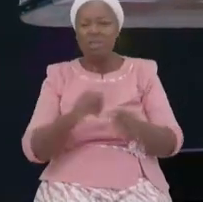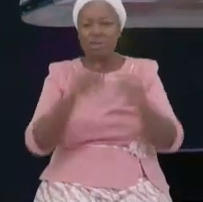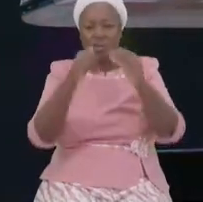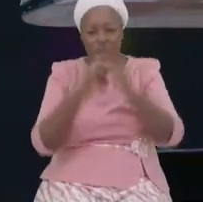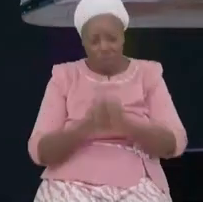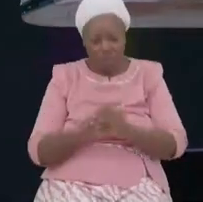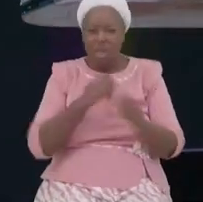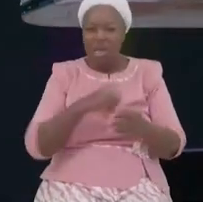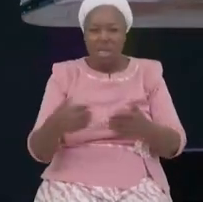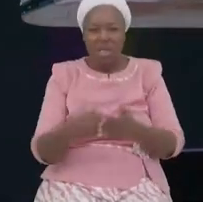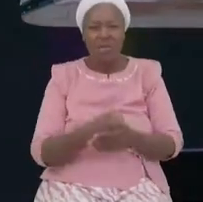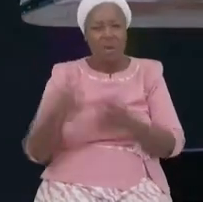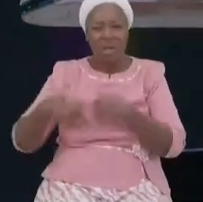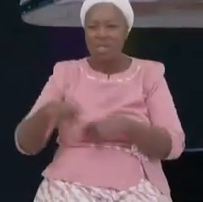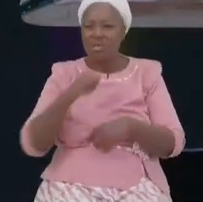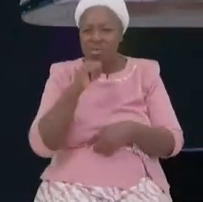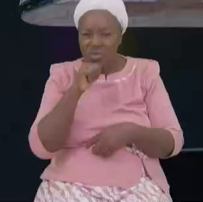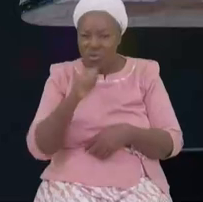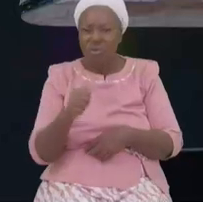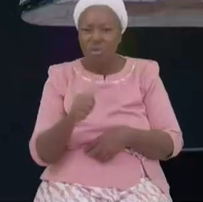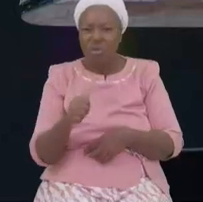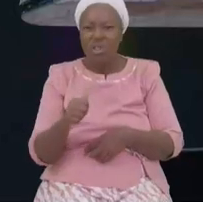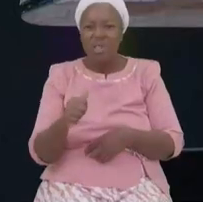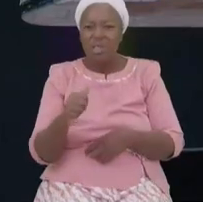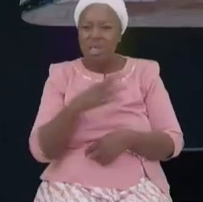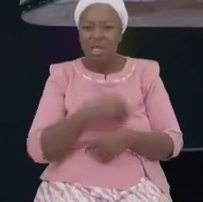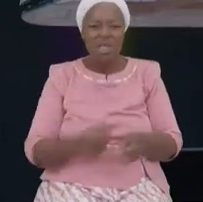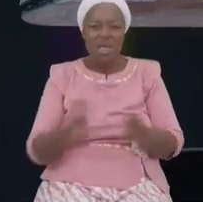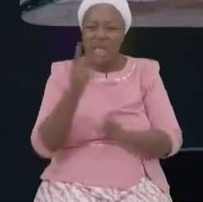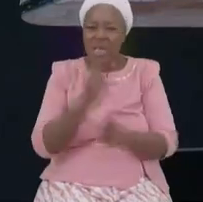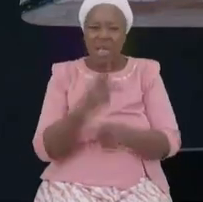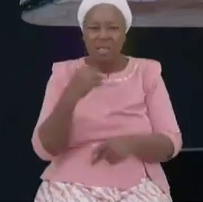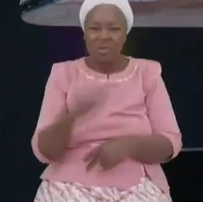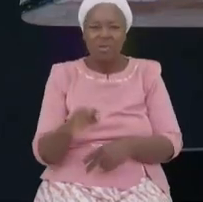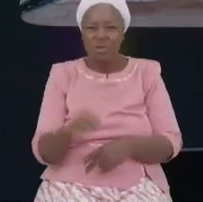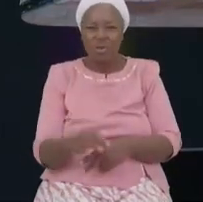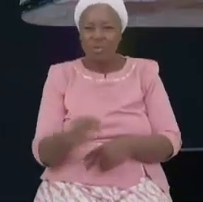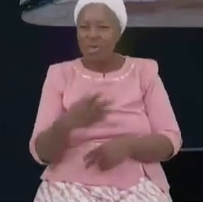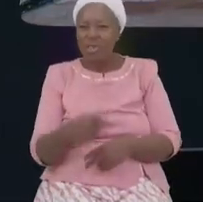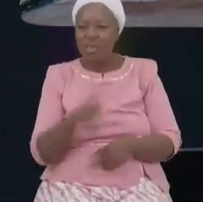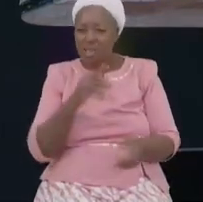Un nouveau cœur n'est pas mis, créé en eux.